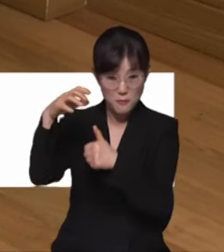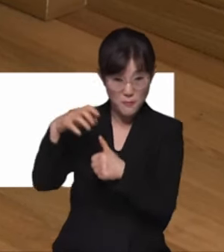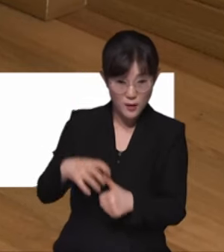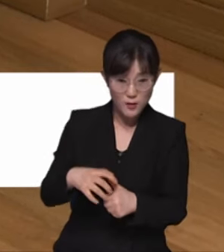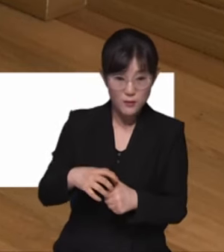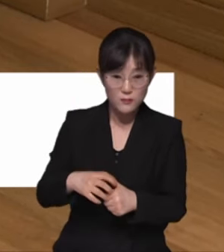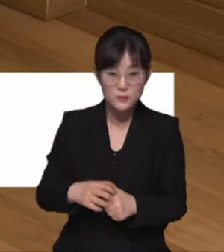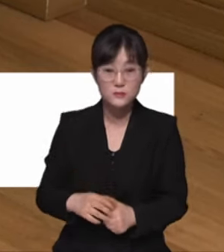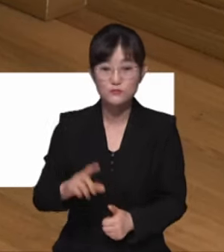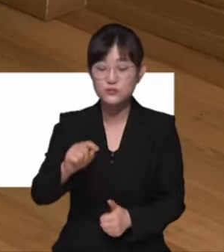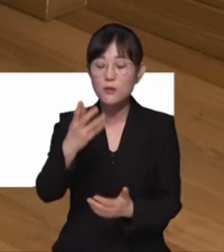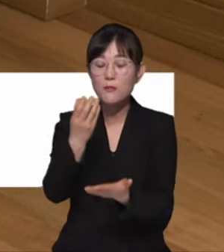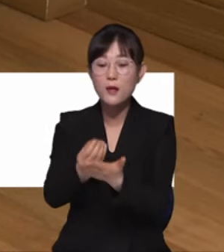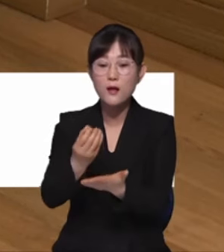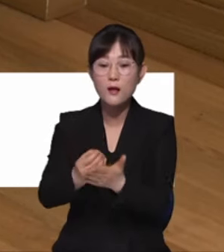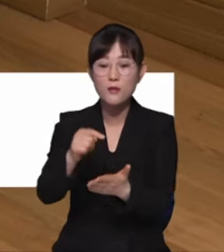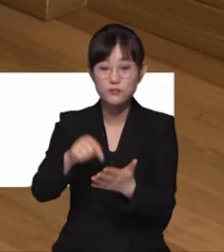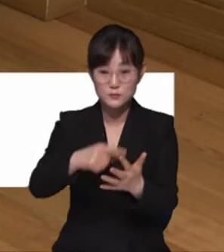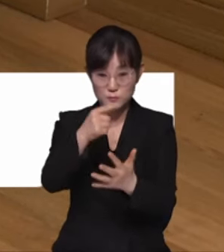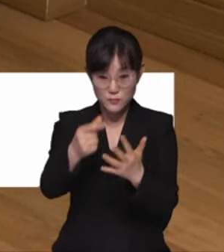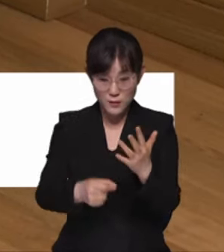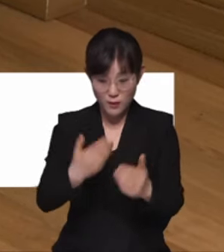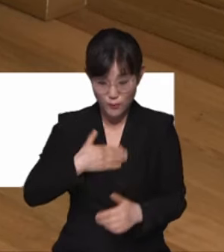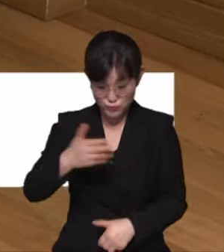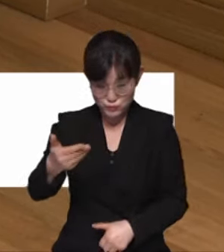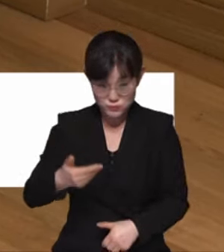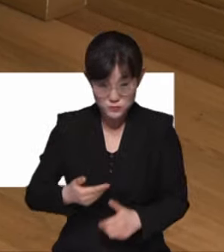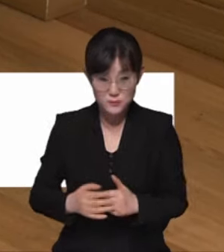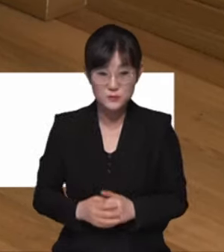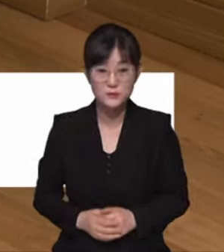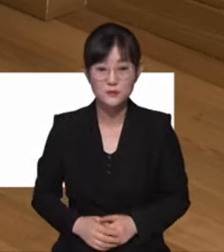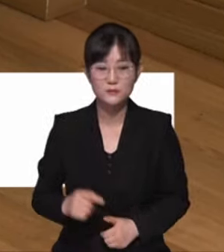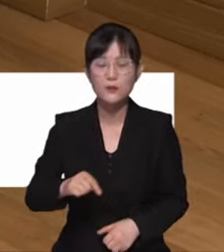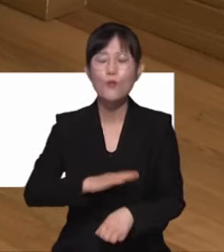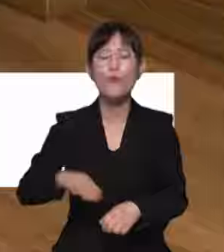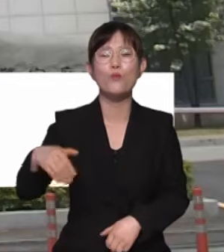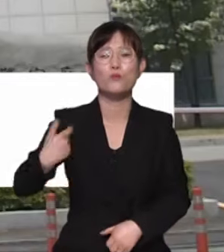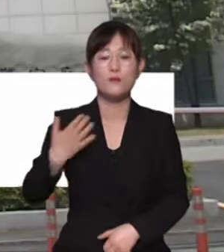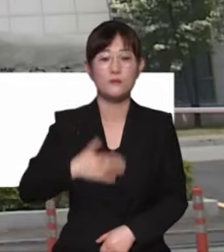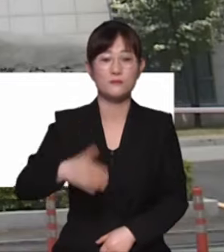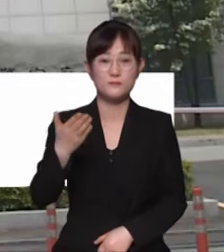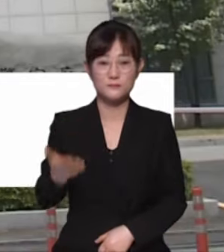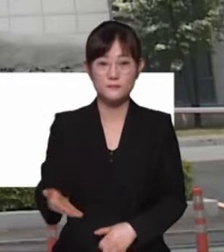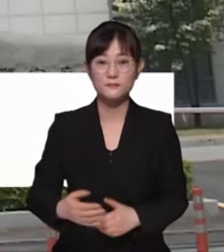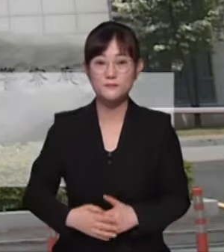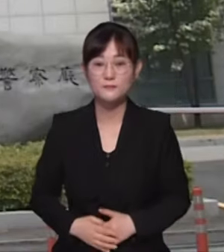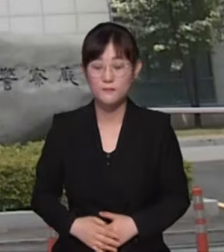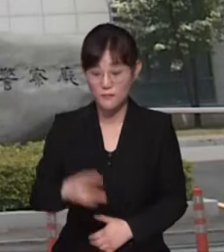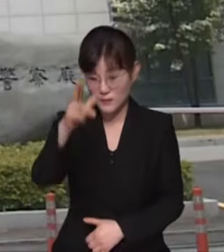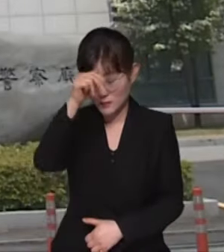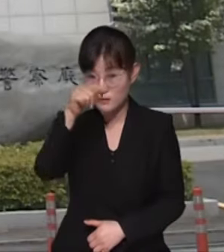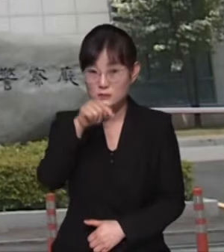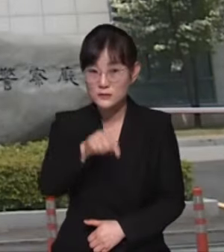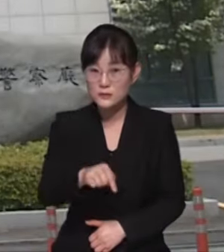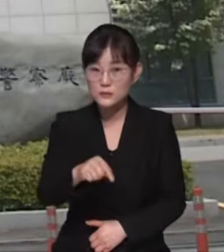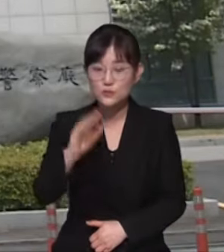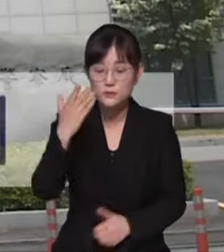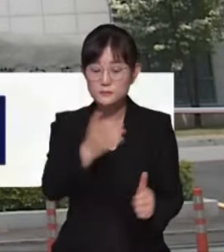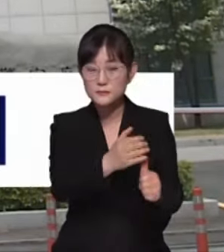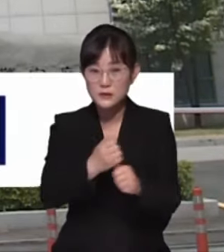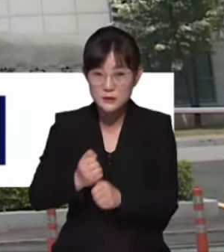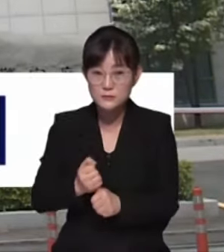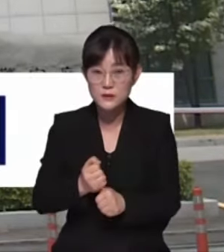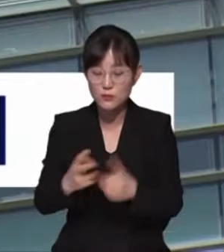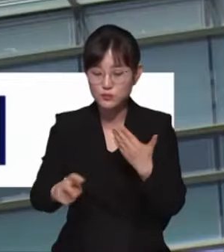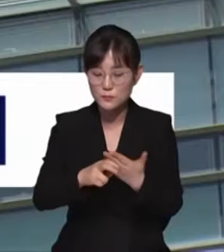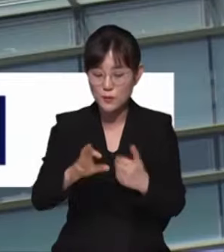알려주세요. 그걸 알려주면 자기들이 연락처가 있다. 저는 문물을 알려준 거예요. 경찰은 최근 붙잡은 불법